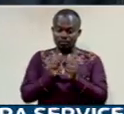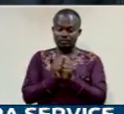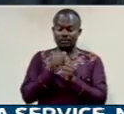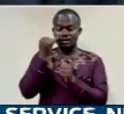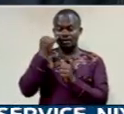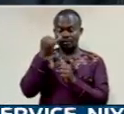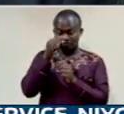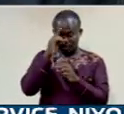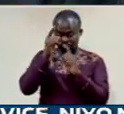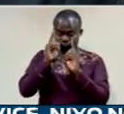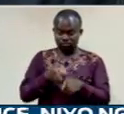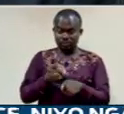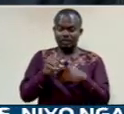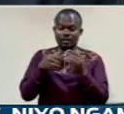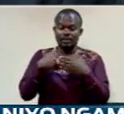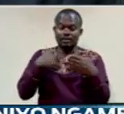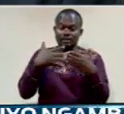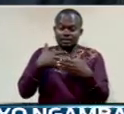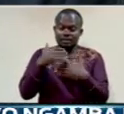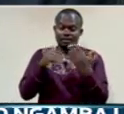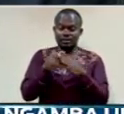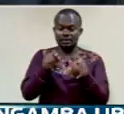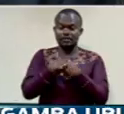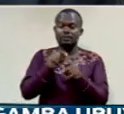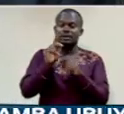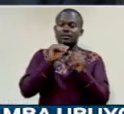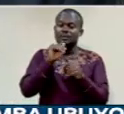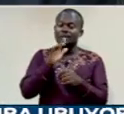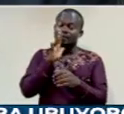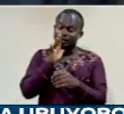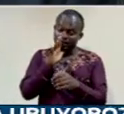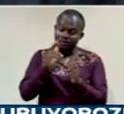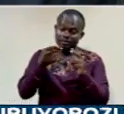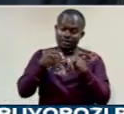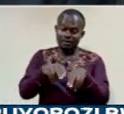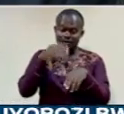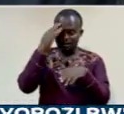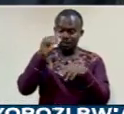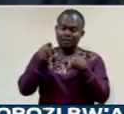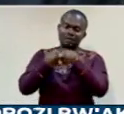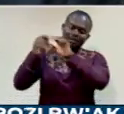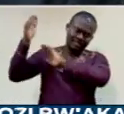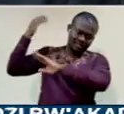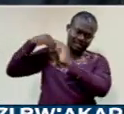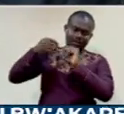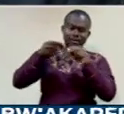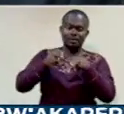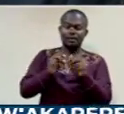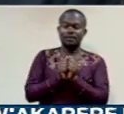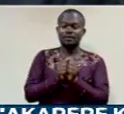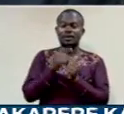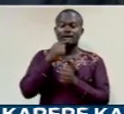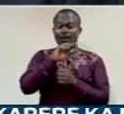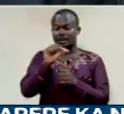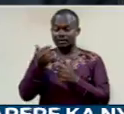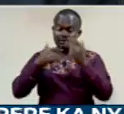nubwo bidutungura tugasana nabikanze tugasana abatari babitegereje ariko byo bibaho kuko na mbere byabayeho hari ibindi